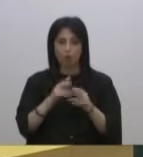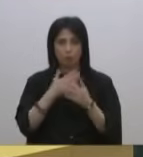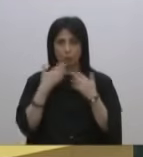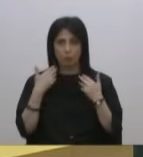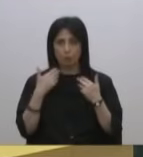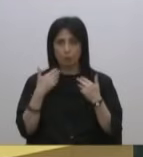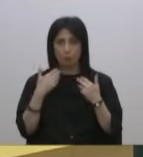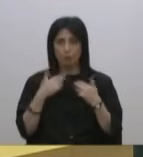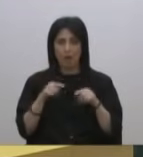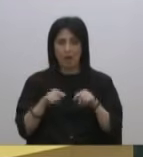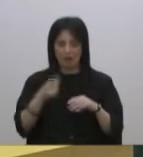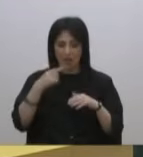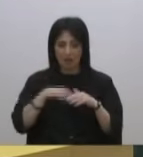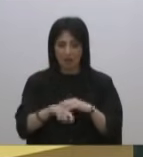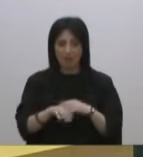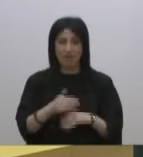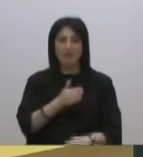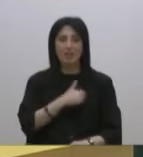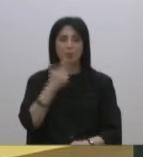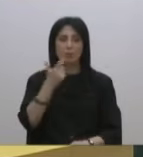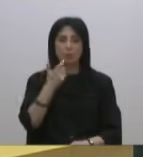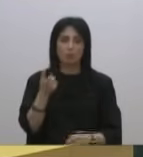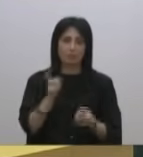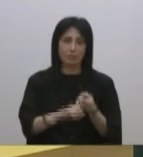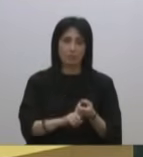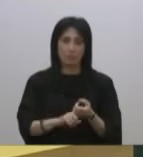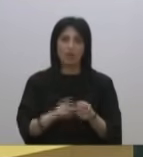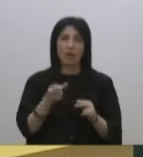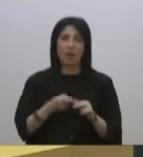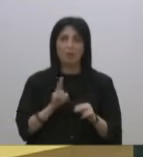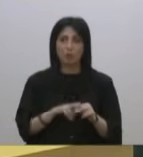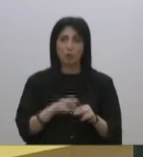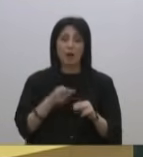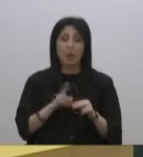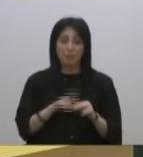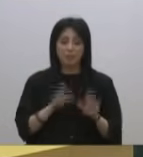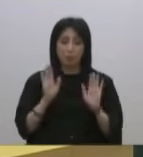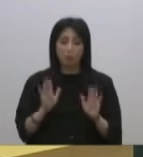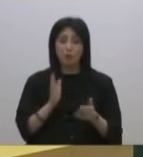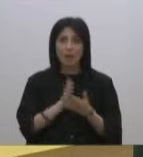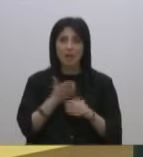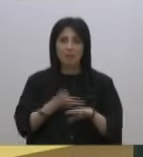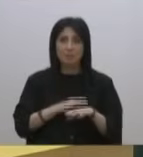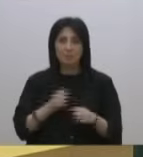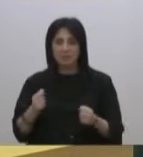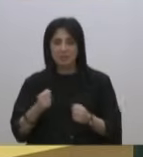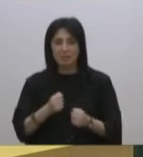არსებობს. აქედან გამომდინარე, ეს არის ნებასურულზე დამოკიდებული და ამიტომ ხართ ესე მძიმედ. ამიტომ ებრძვით,